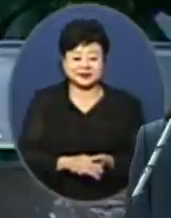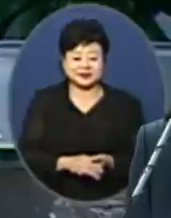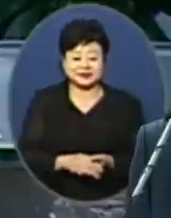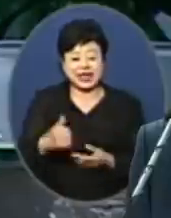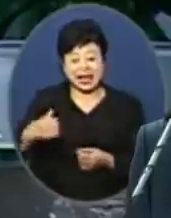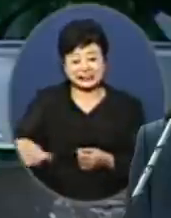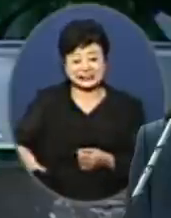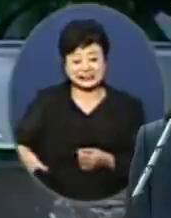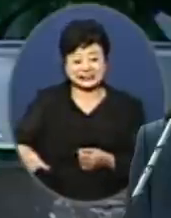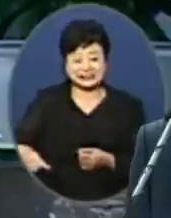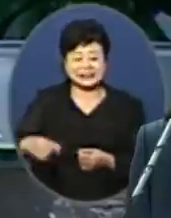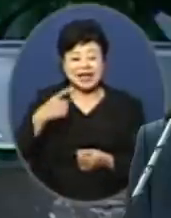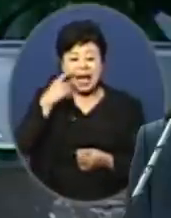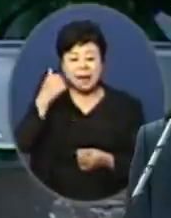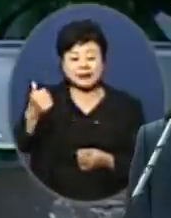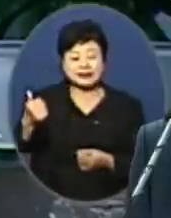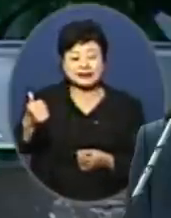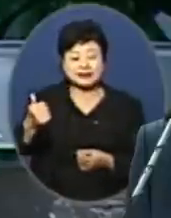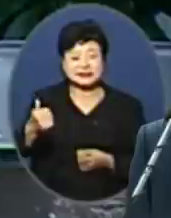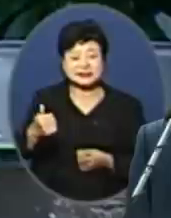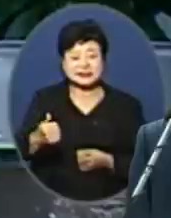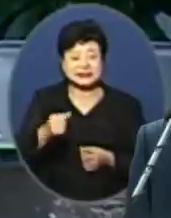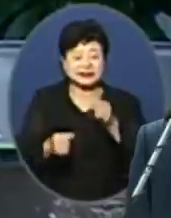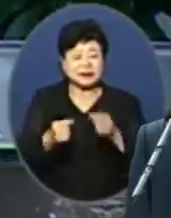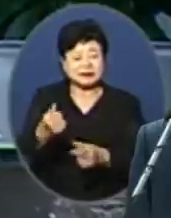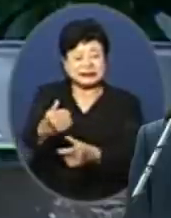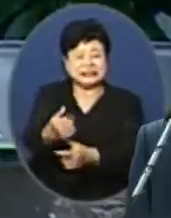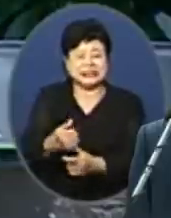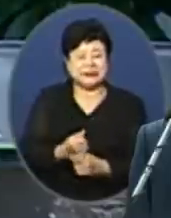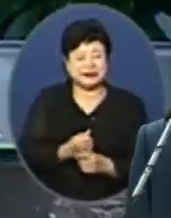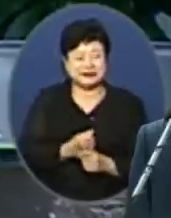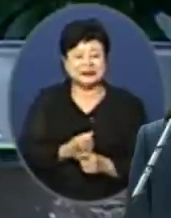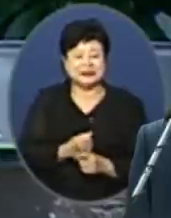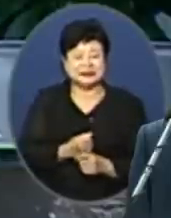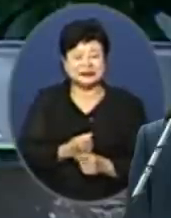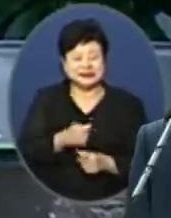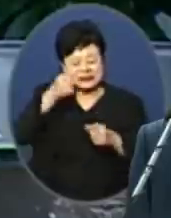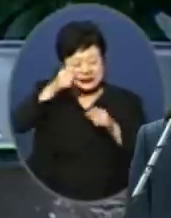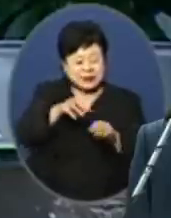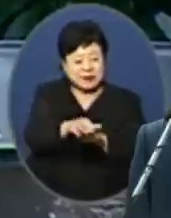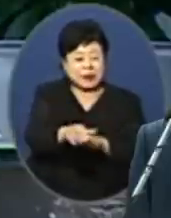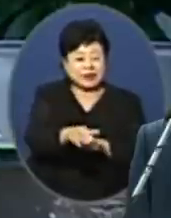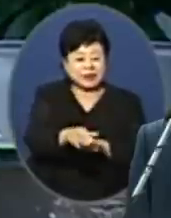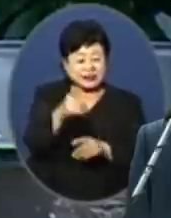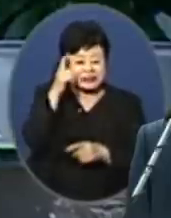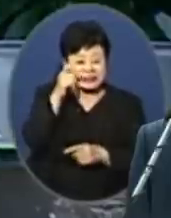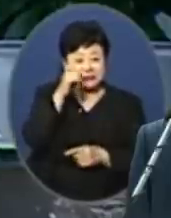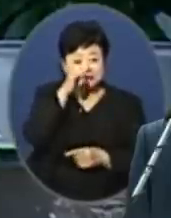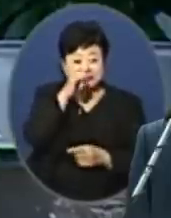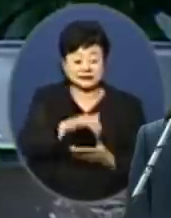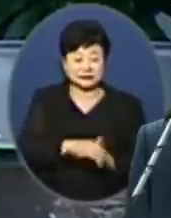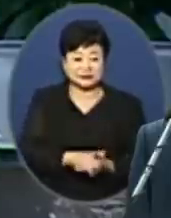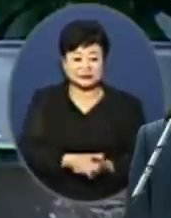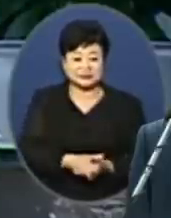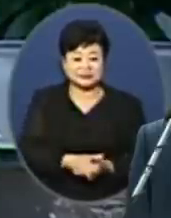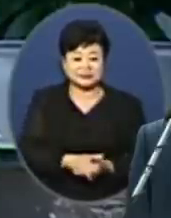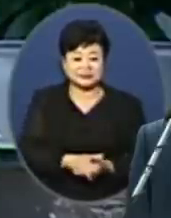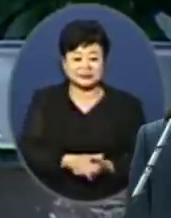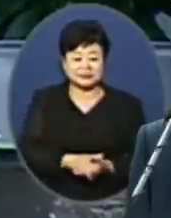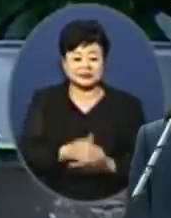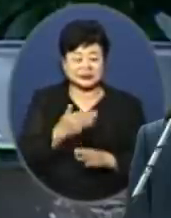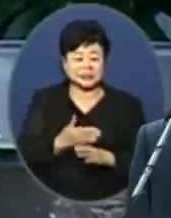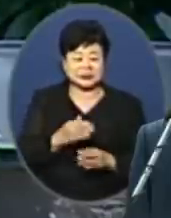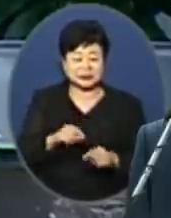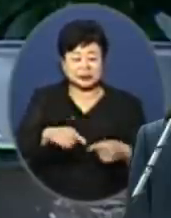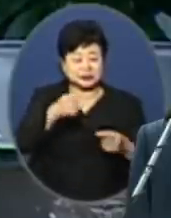그 아들이 들어가서 아버지 가랑이를 잡아당기고 신발을 벗기고 하는 것이 사진 찍힌 것이 있는데 다른